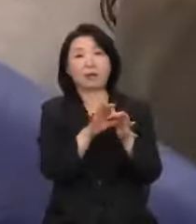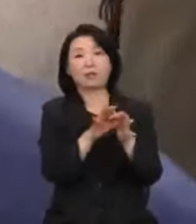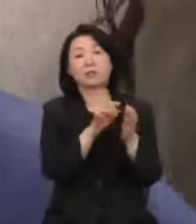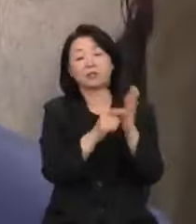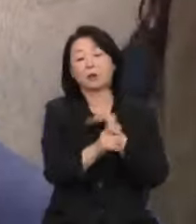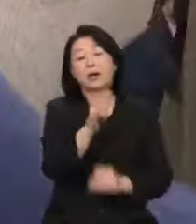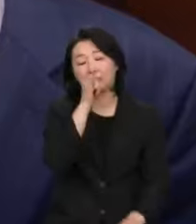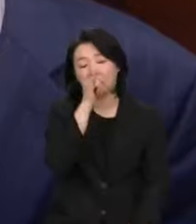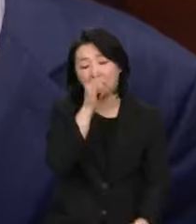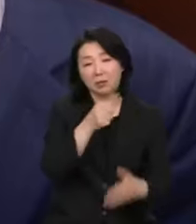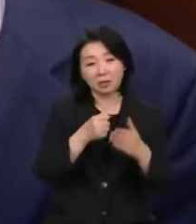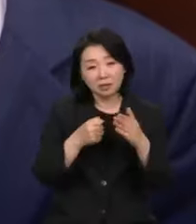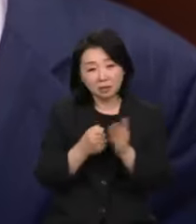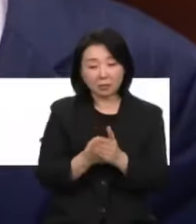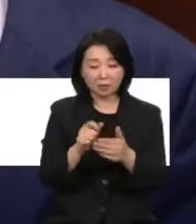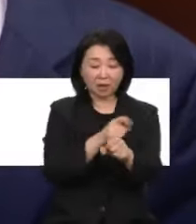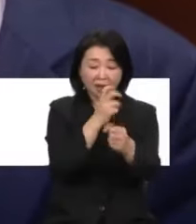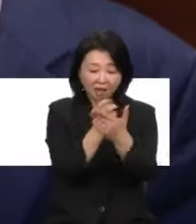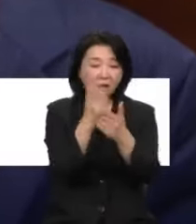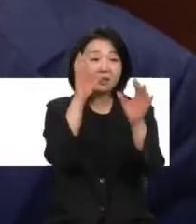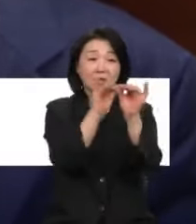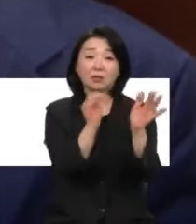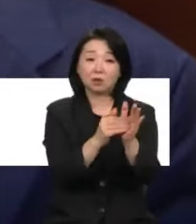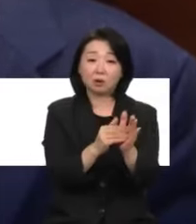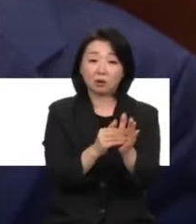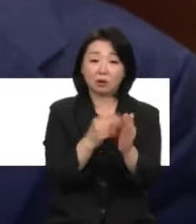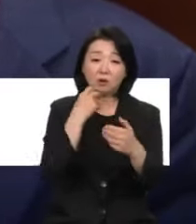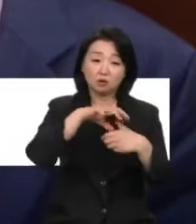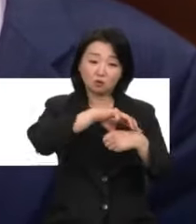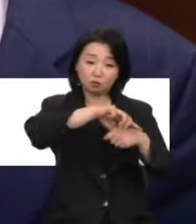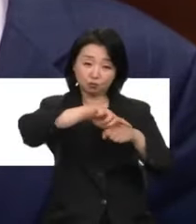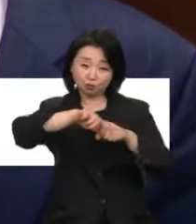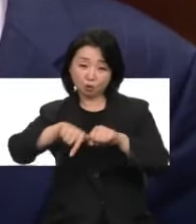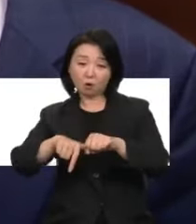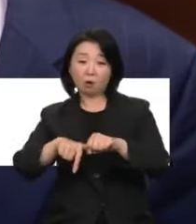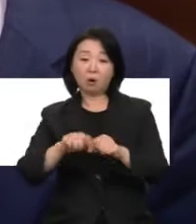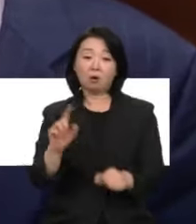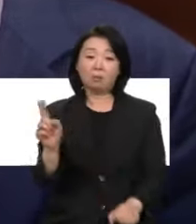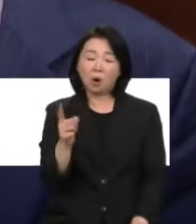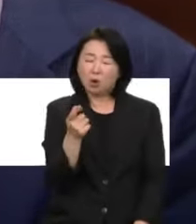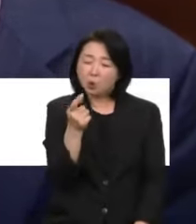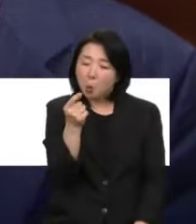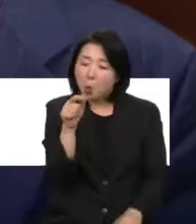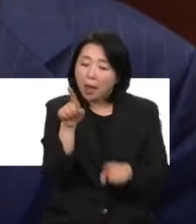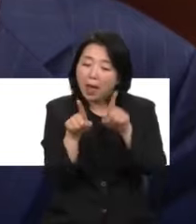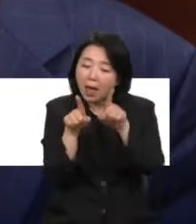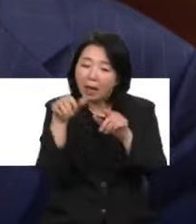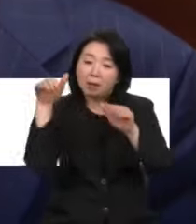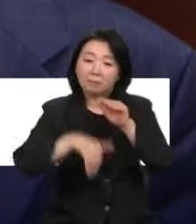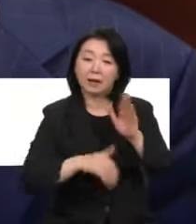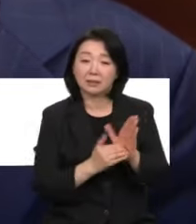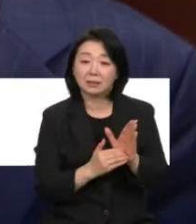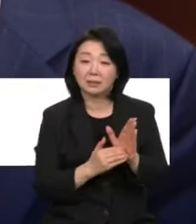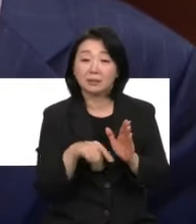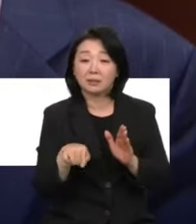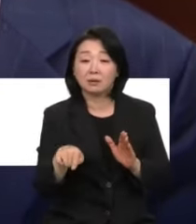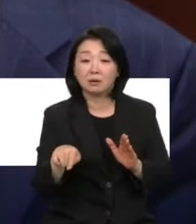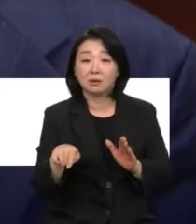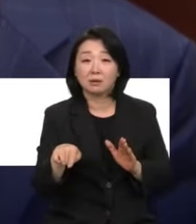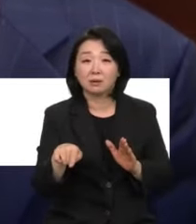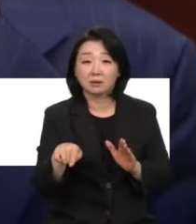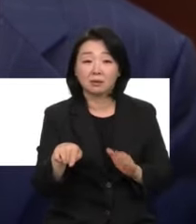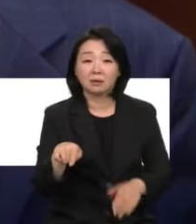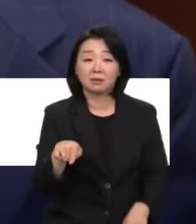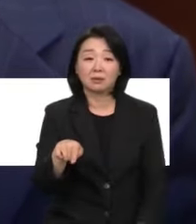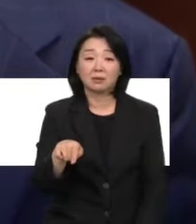입장을 밝혔습니다. 특히 수도권에 아주 그 근사한 차로 패배했던 그 어떤 부분에 이